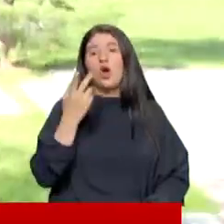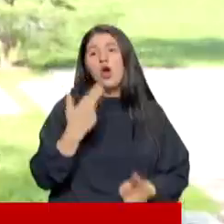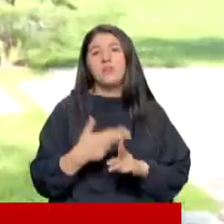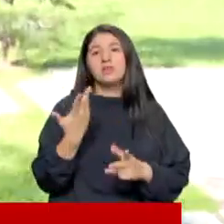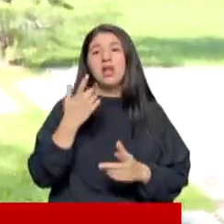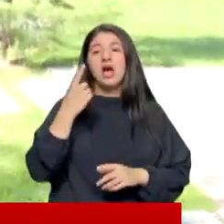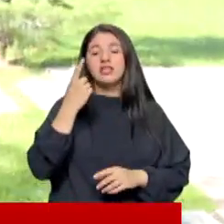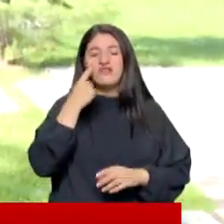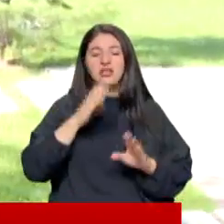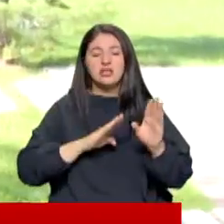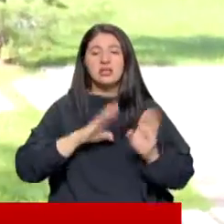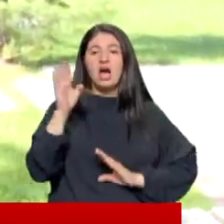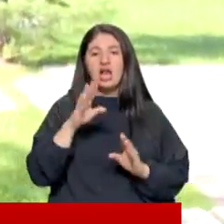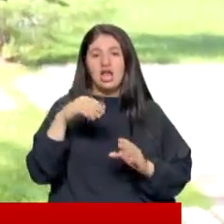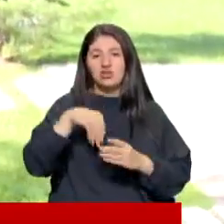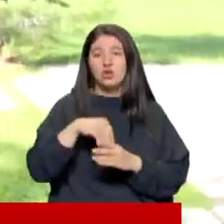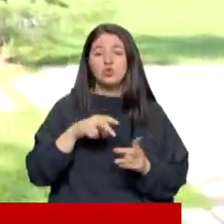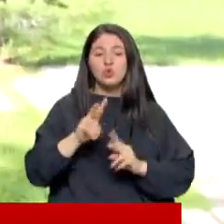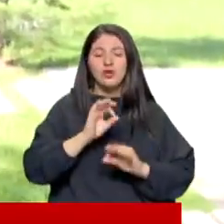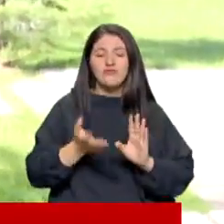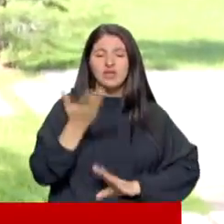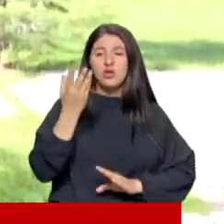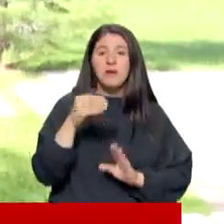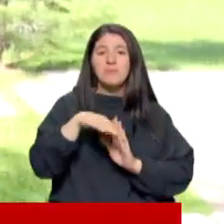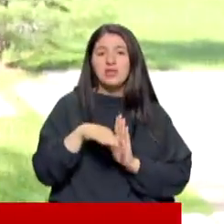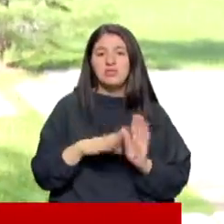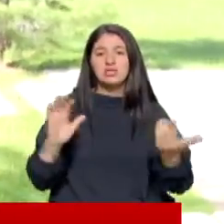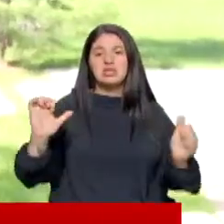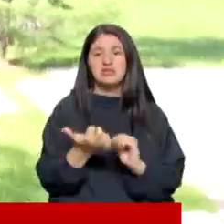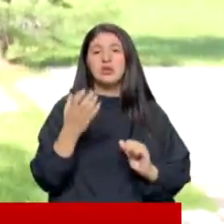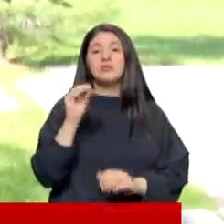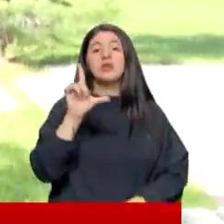kamu ihale yasasındaki yolsuzluğu artırıcı maddelerin kısıtlanması lazım.